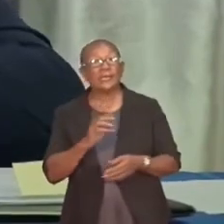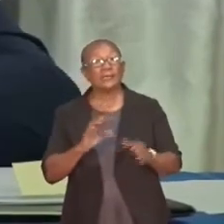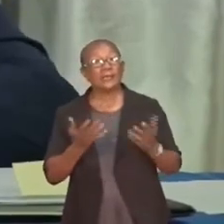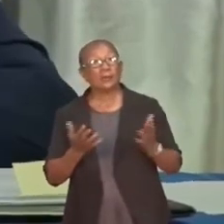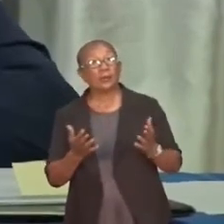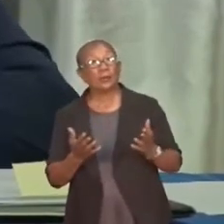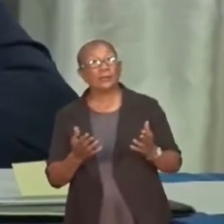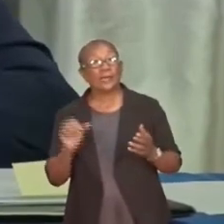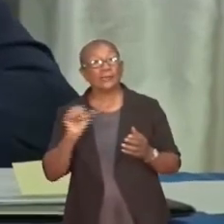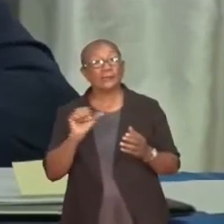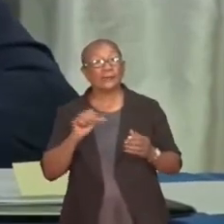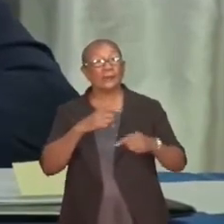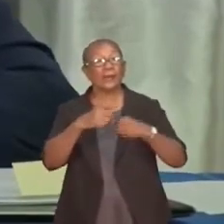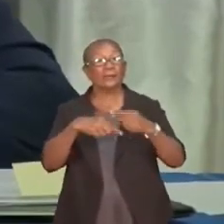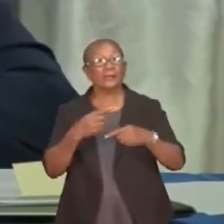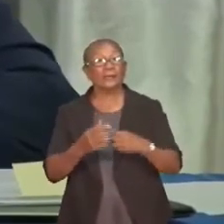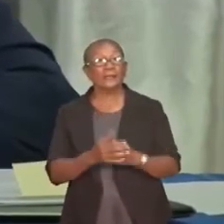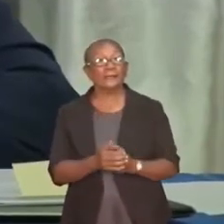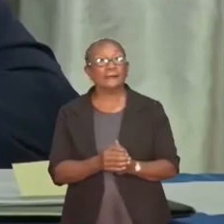andere wijze